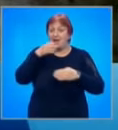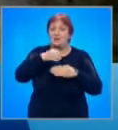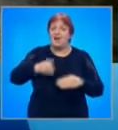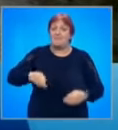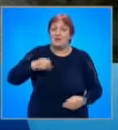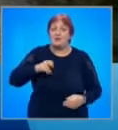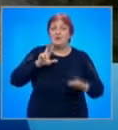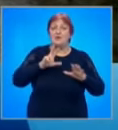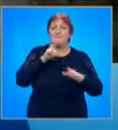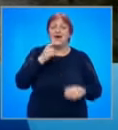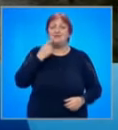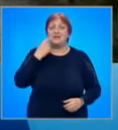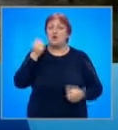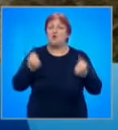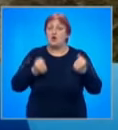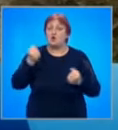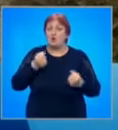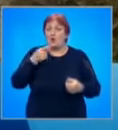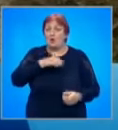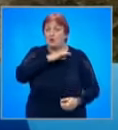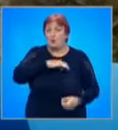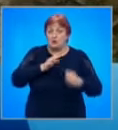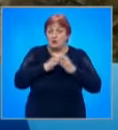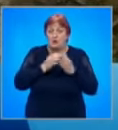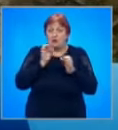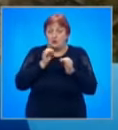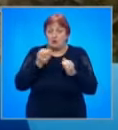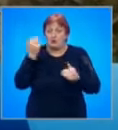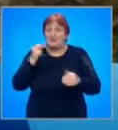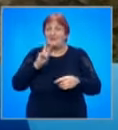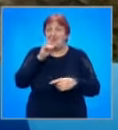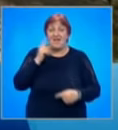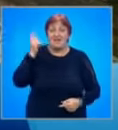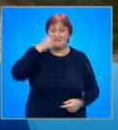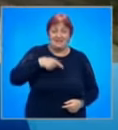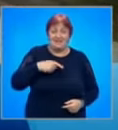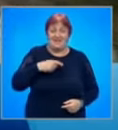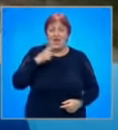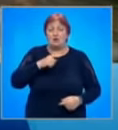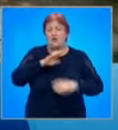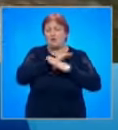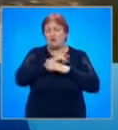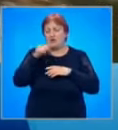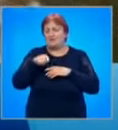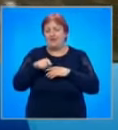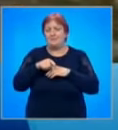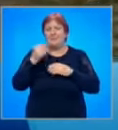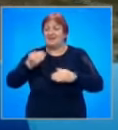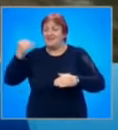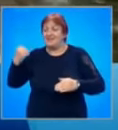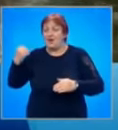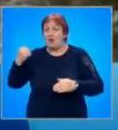пътували 18-годишен шофьор, който е получил книжката си точно преди 12 дни. Той е починал на място. Зад него е